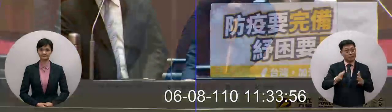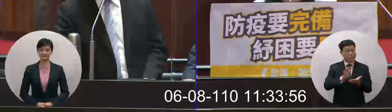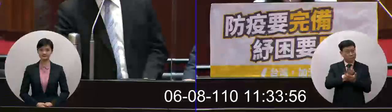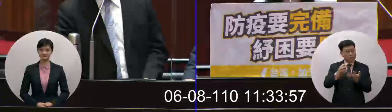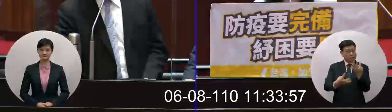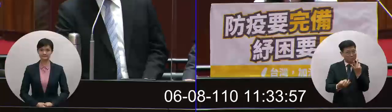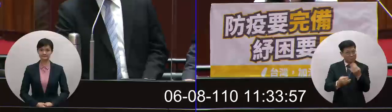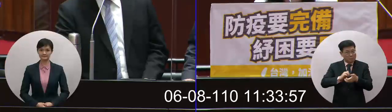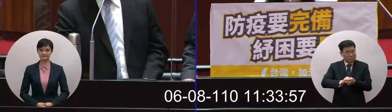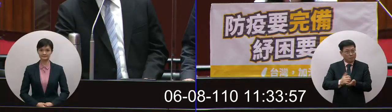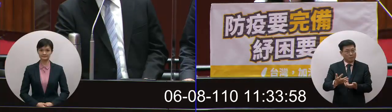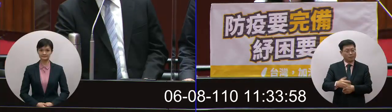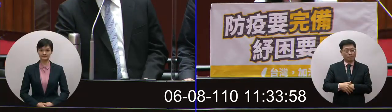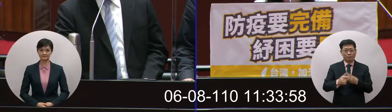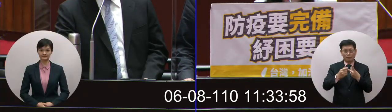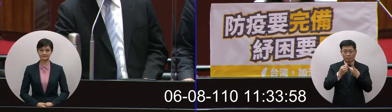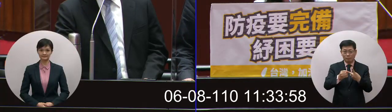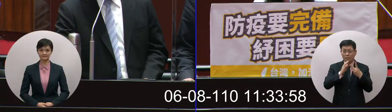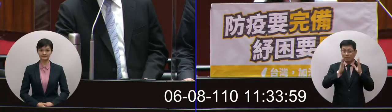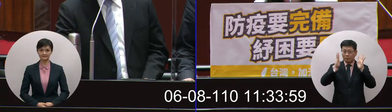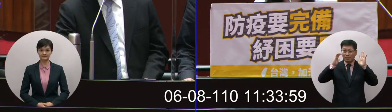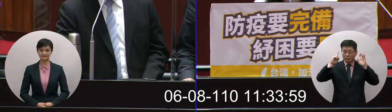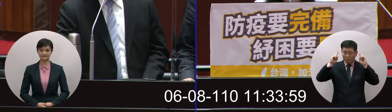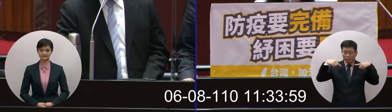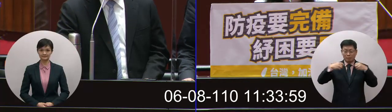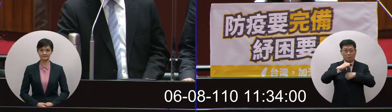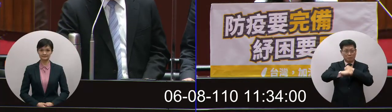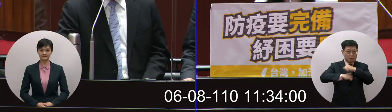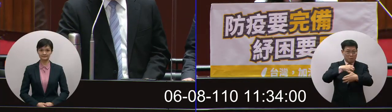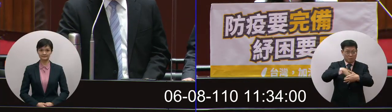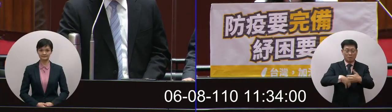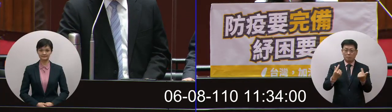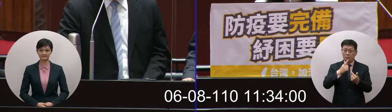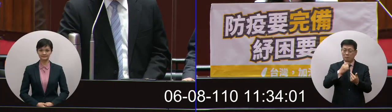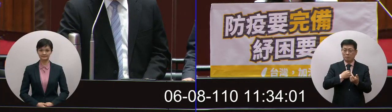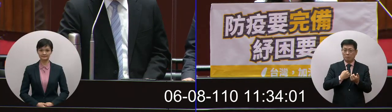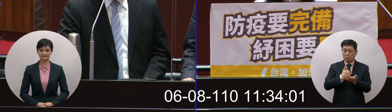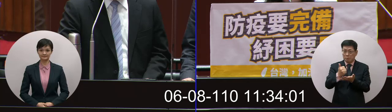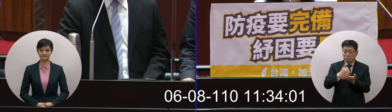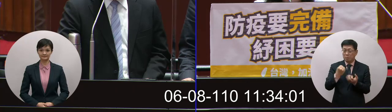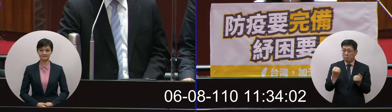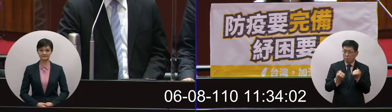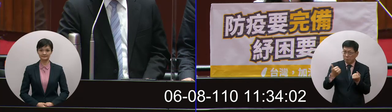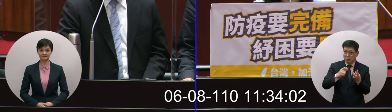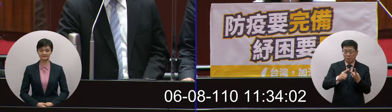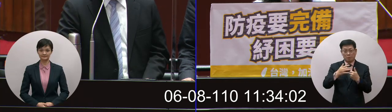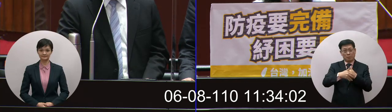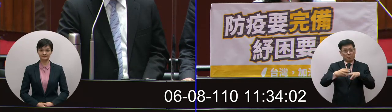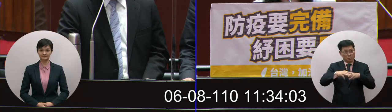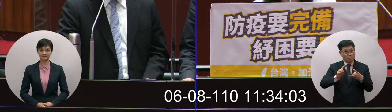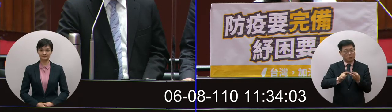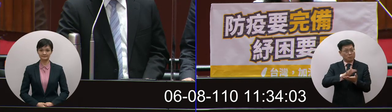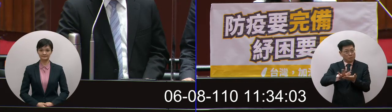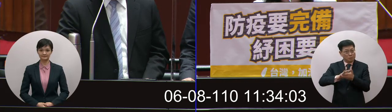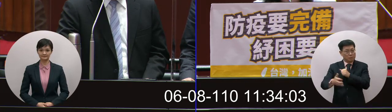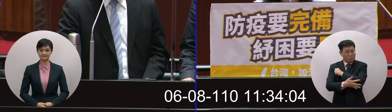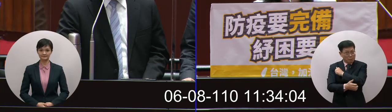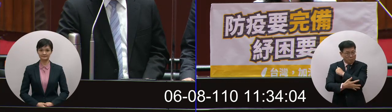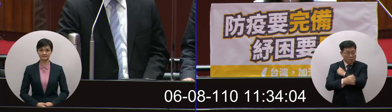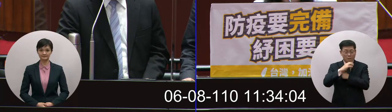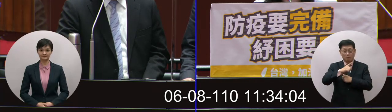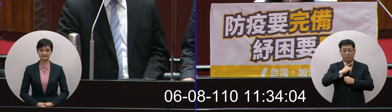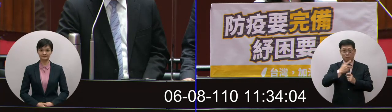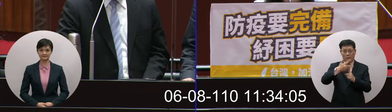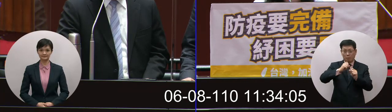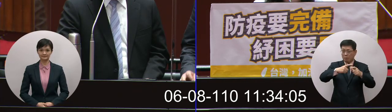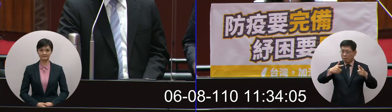是什么时候进行确认？同时，这个正常运作里面有没有含了这个物流输送、门市人员外送、保全、清洁或是民生临柜的这些工作